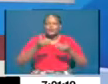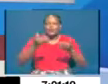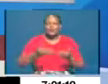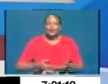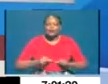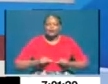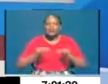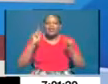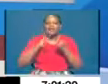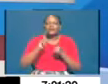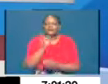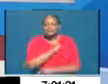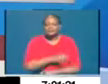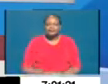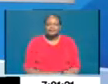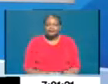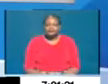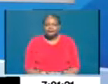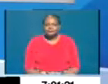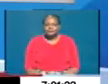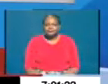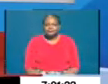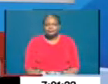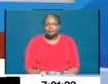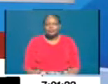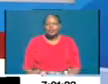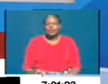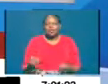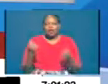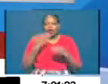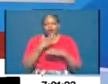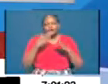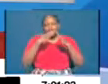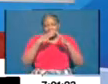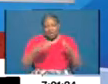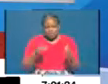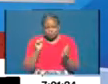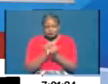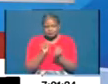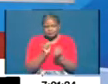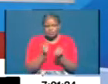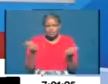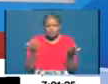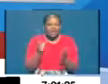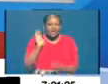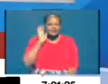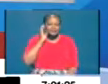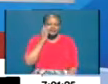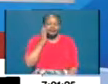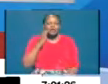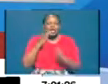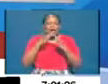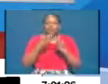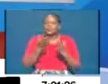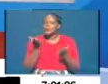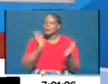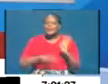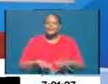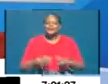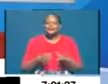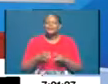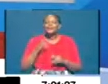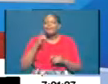tamati. Moja kwa moja ni kwamba zaidi ya nyumba 10 katika sehemu ya Mwangaza, kaunti ya Isiolo, zilibomolewa na mwekezaji